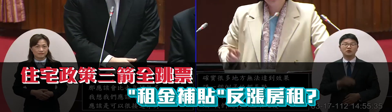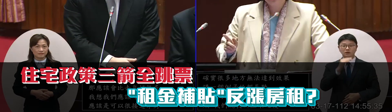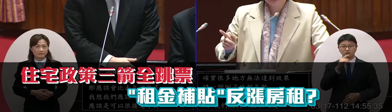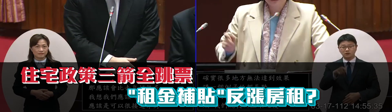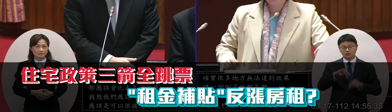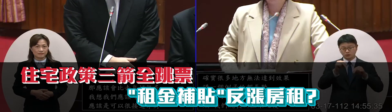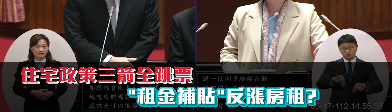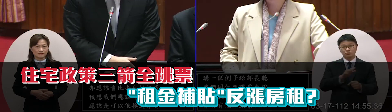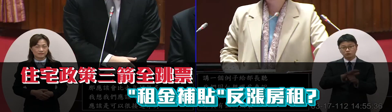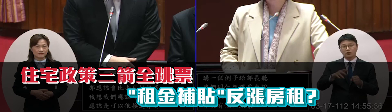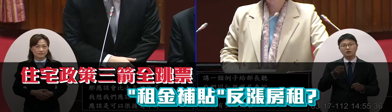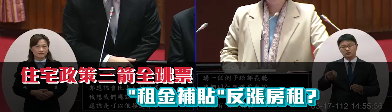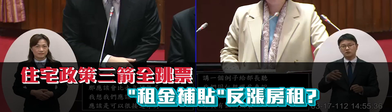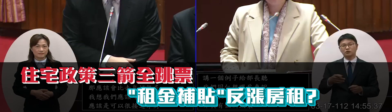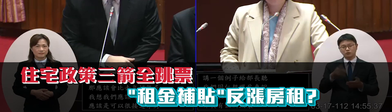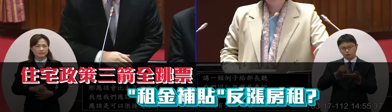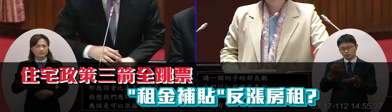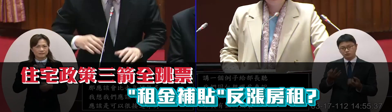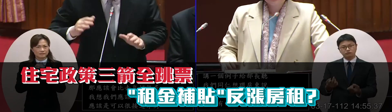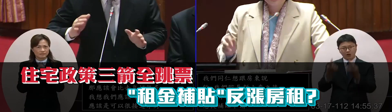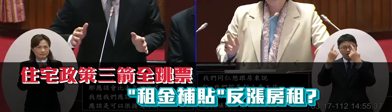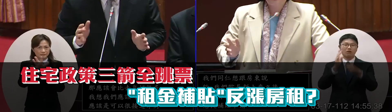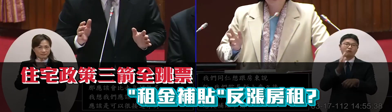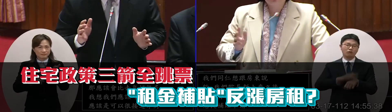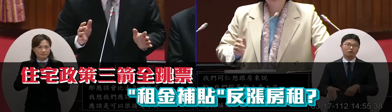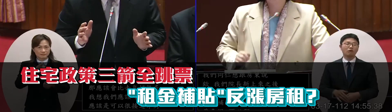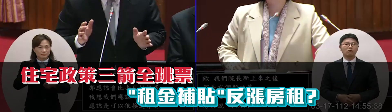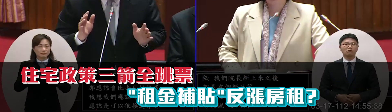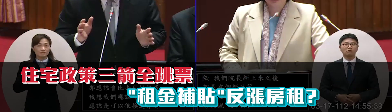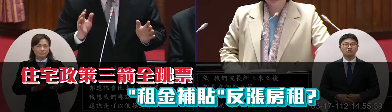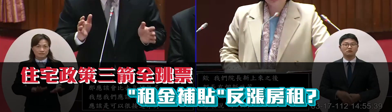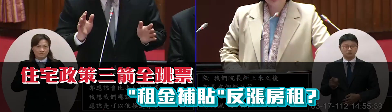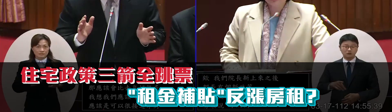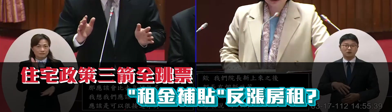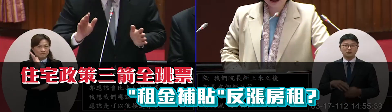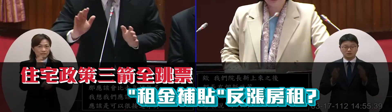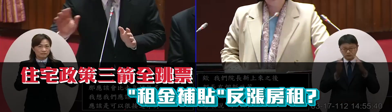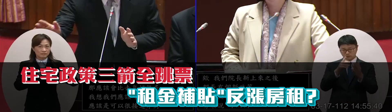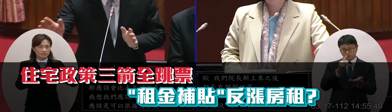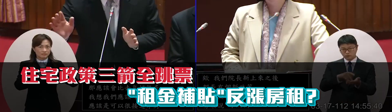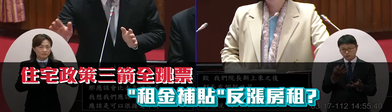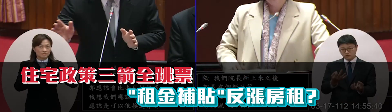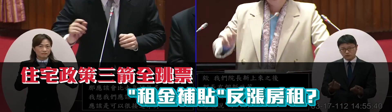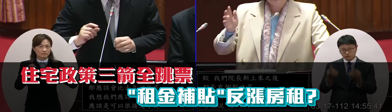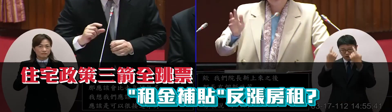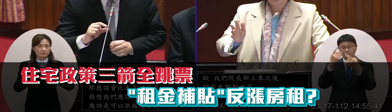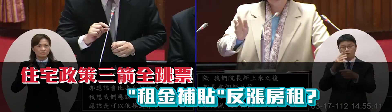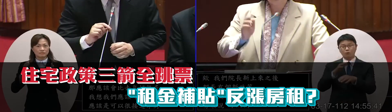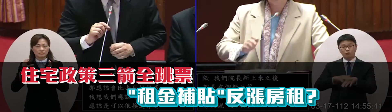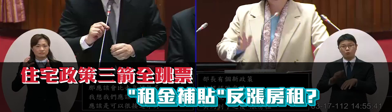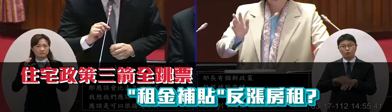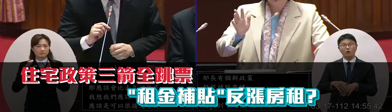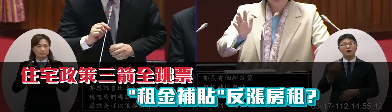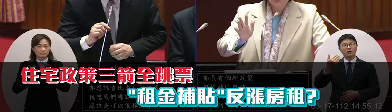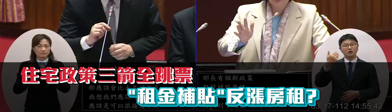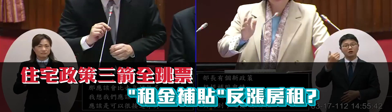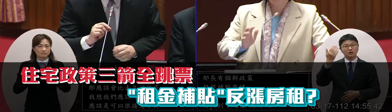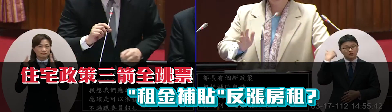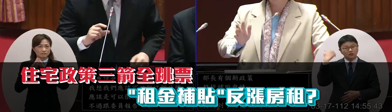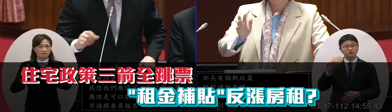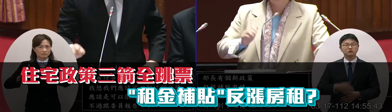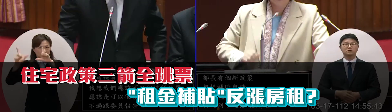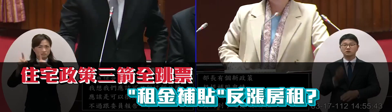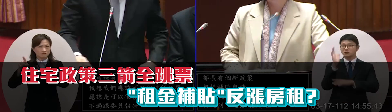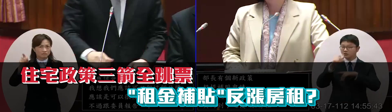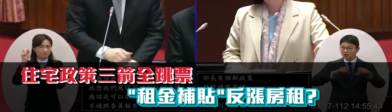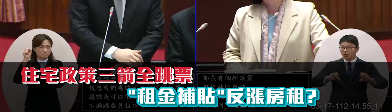之后涨房租。 不过跟委员报告一下，我们现在的政策，我们现在的政策不需要房东同意， 所以过去 房东也不需要知道。 宣